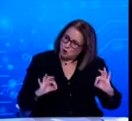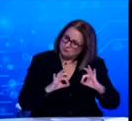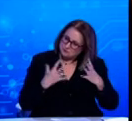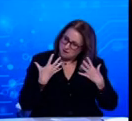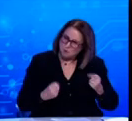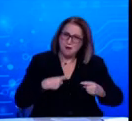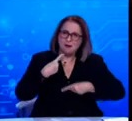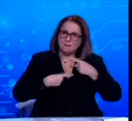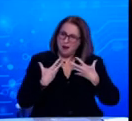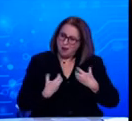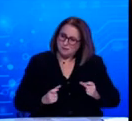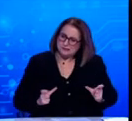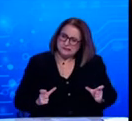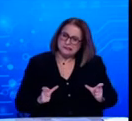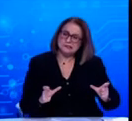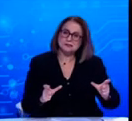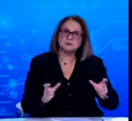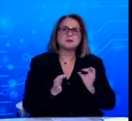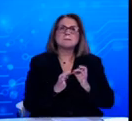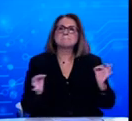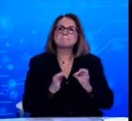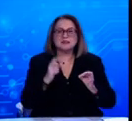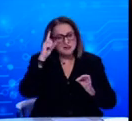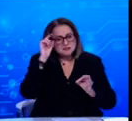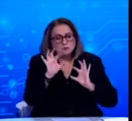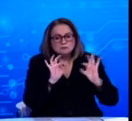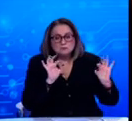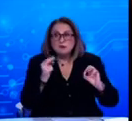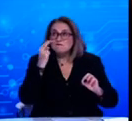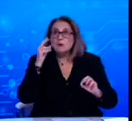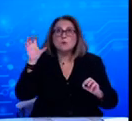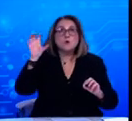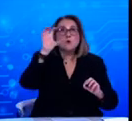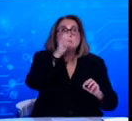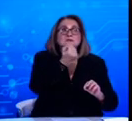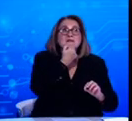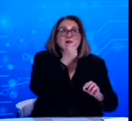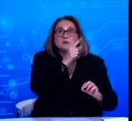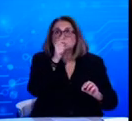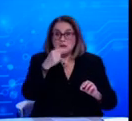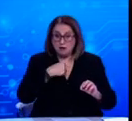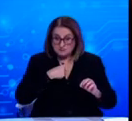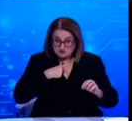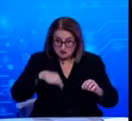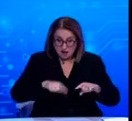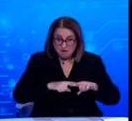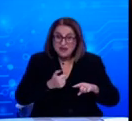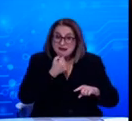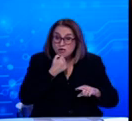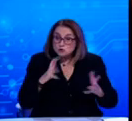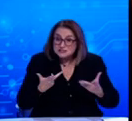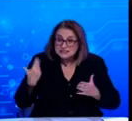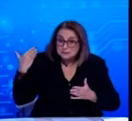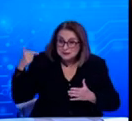περισσότερο. Και έχουμε διδαχθεί από τα λάθη άλλων χωρών, αλλά και από τα δικά μας. Παρά την τελευταία αύξηση